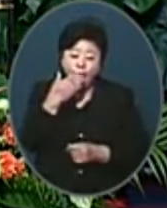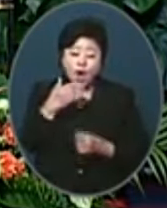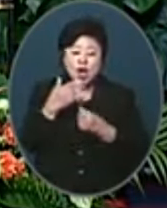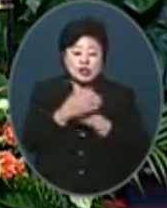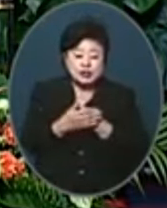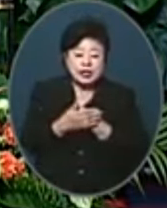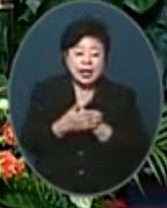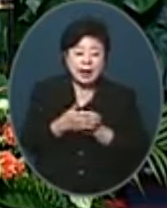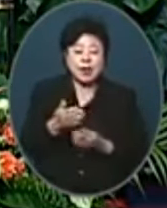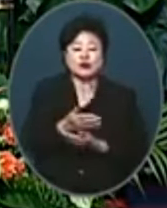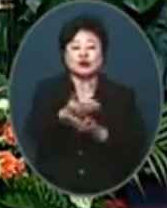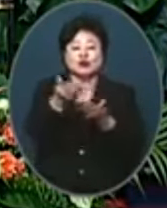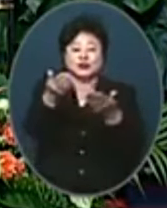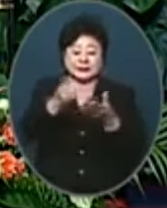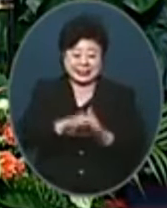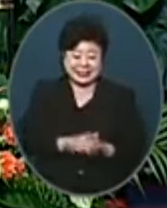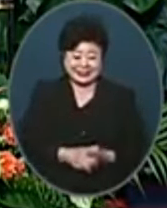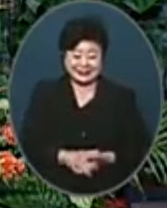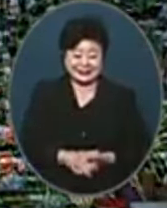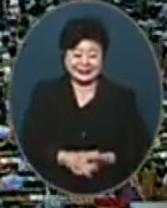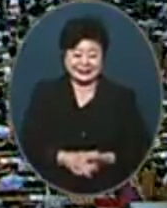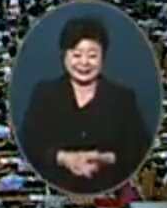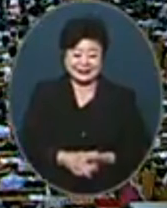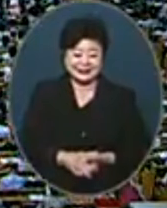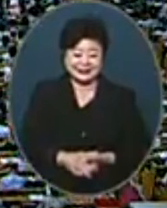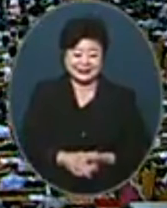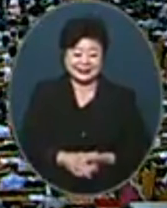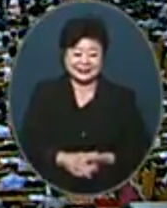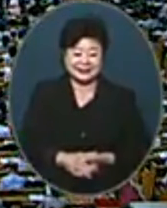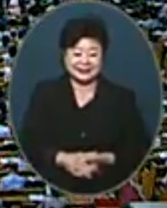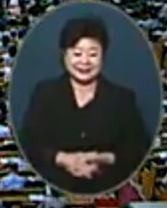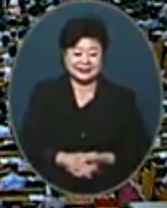은혜를 베풀어 주었었습니다.